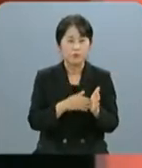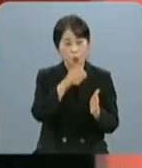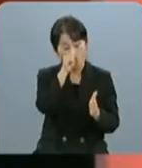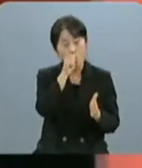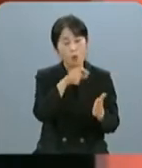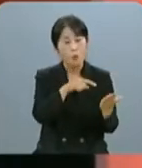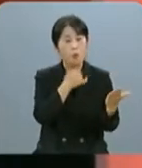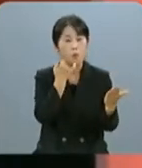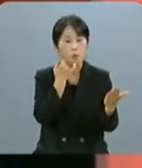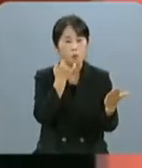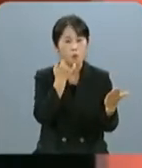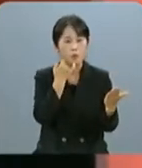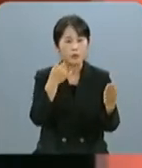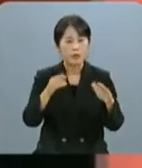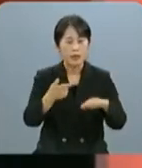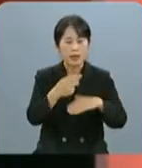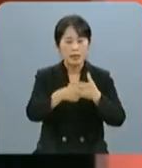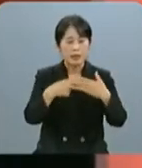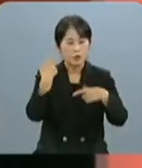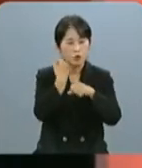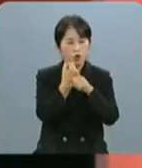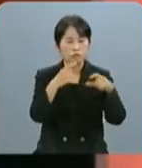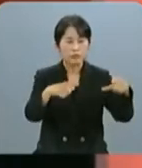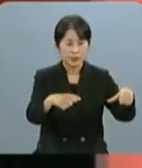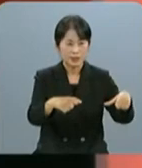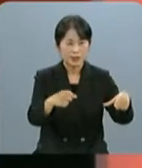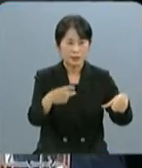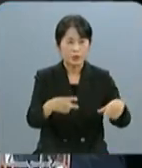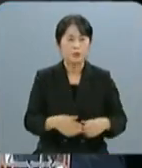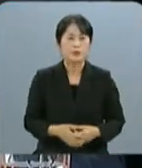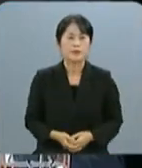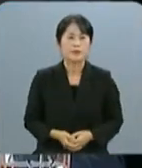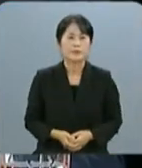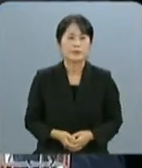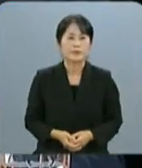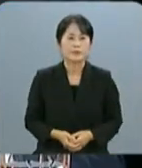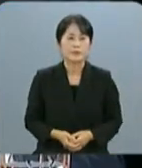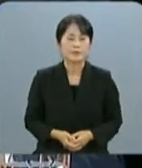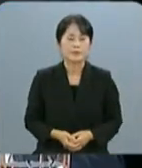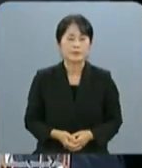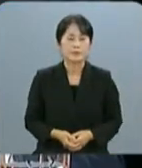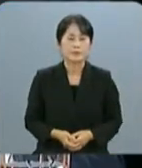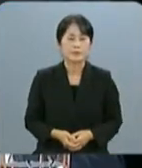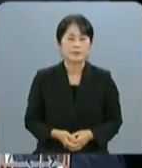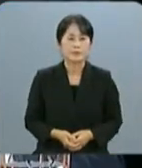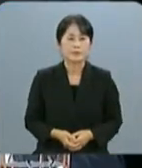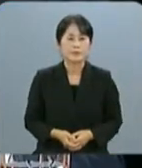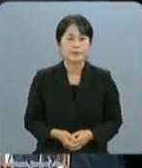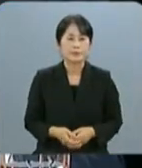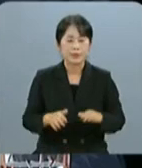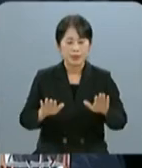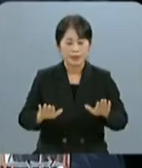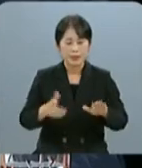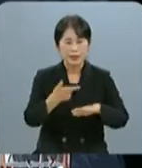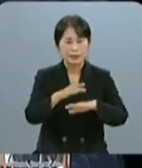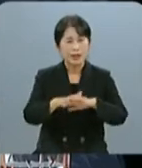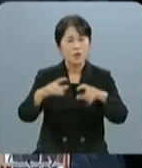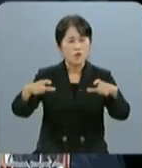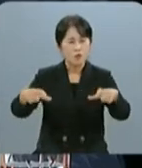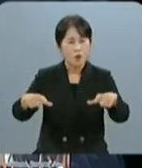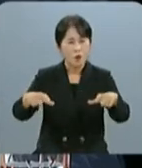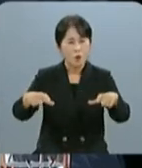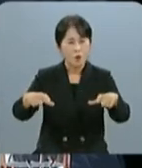좋은데요. 지금까지 대덕 연구단지라든가 아니면 많은 것들이 왔지만 막상 특히 대전 같은